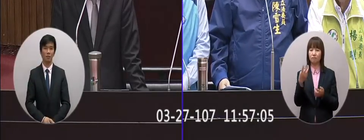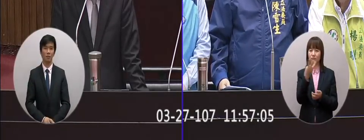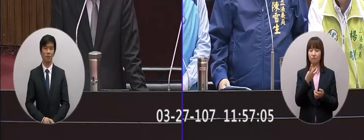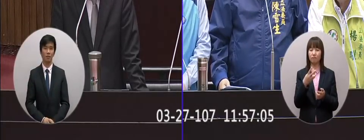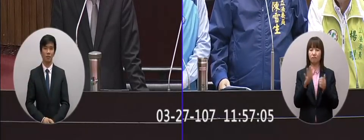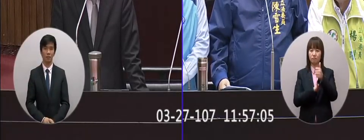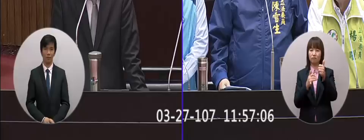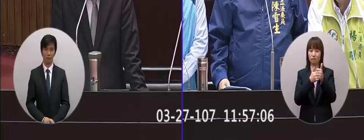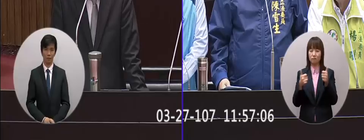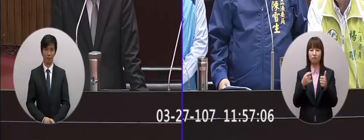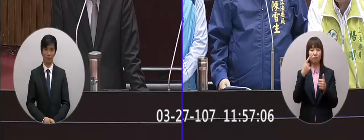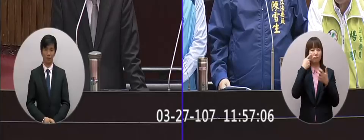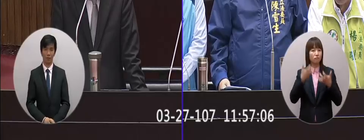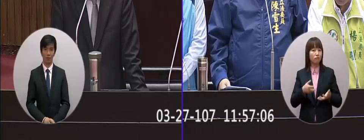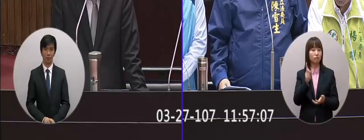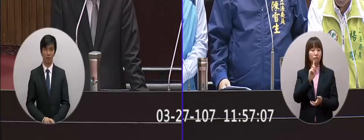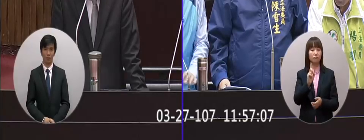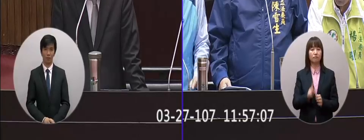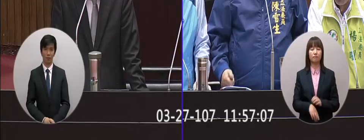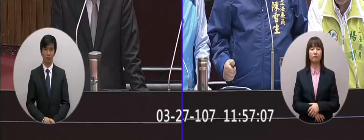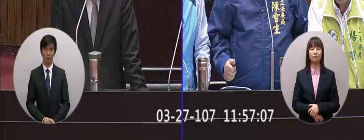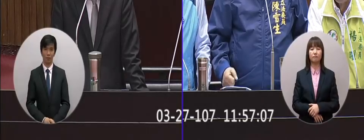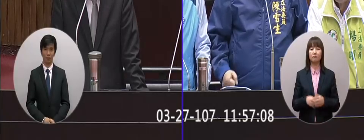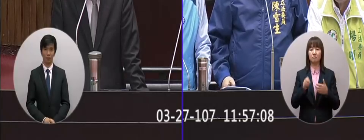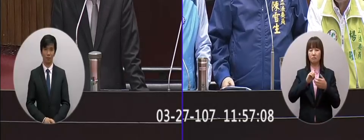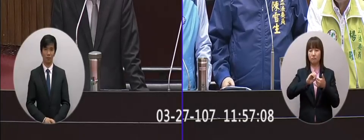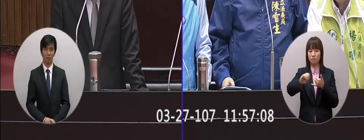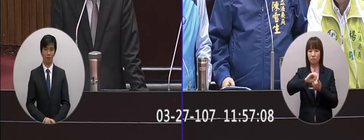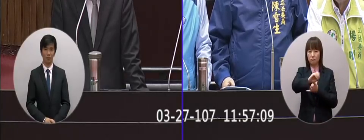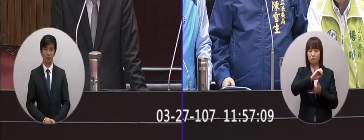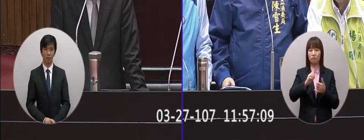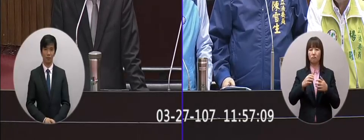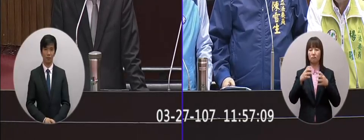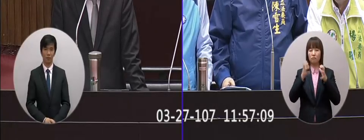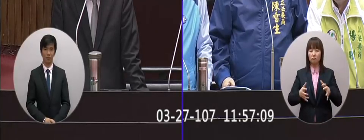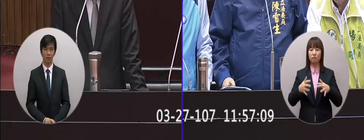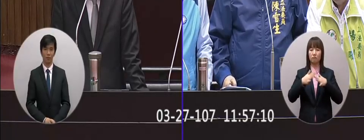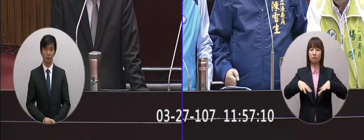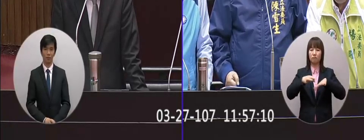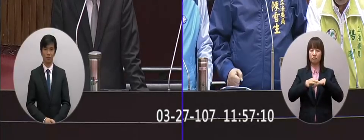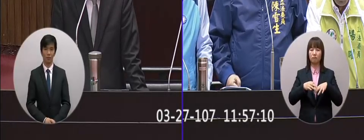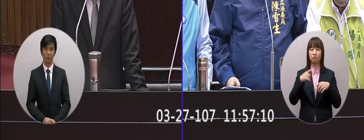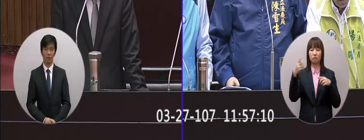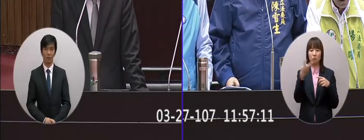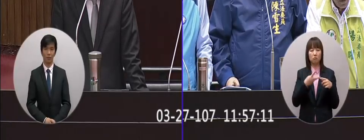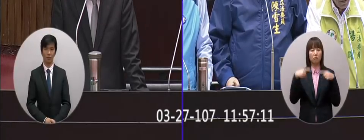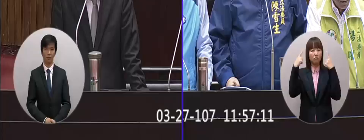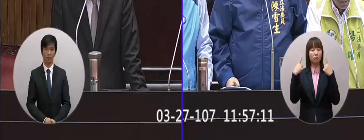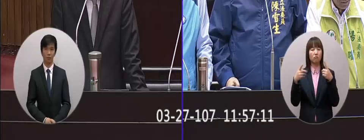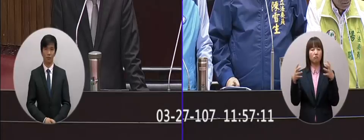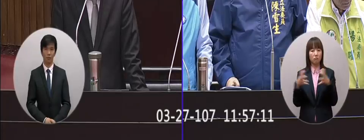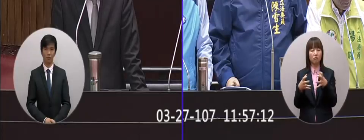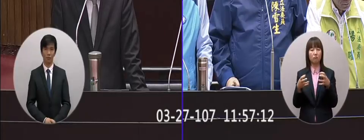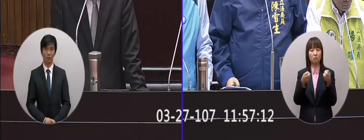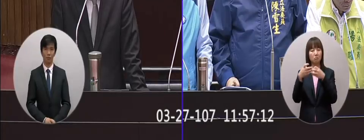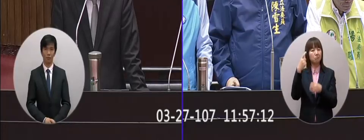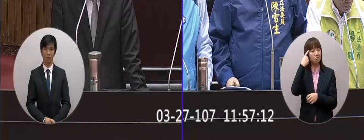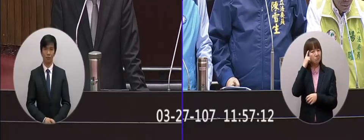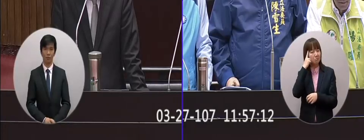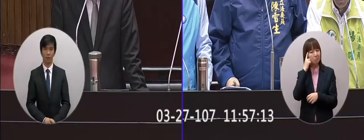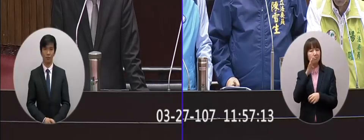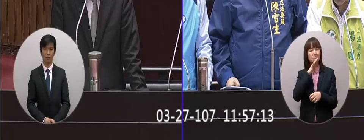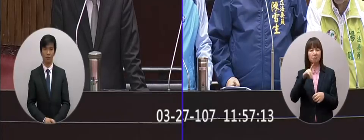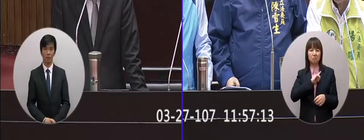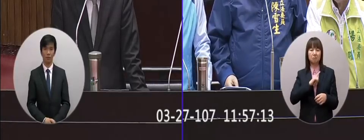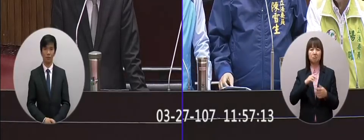员啊，离岛的委员非常重视什么，你知道？ 是 离岛建设基金。 是。 我们三位委员常常在一起啊，都在想想看口